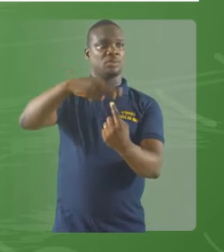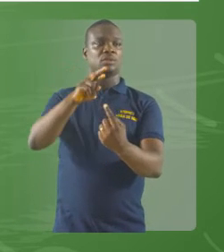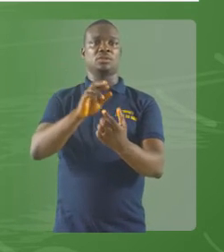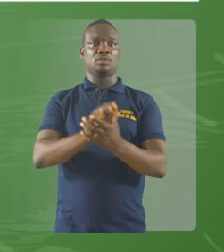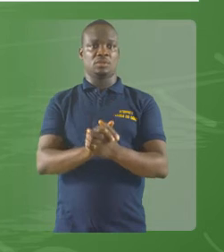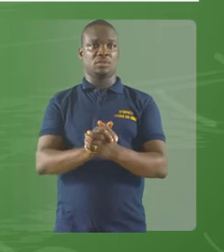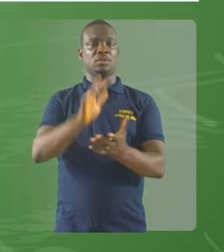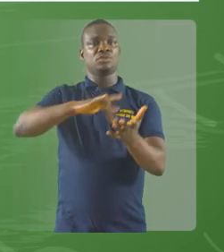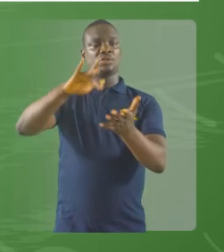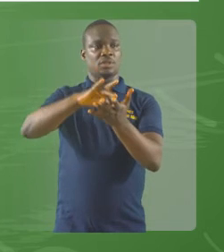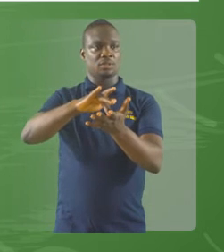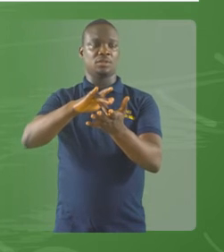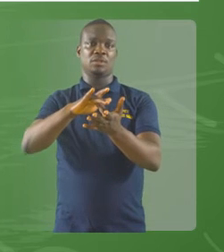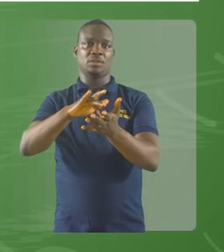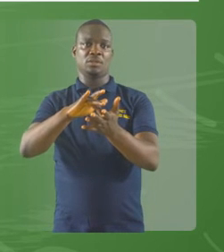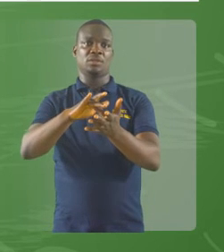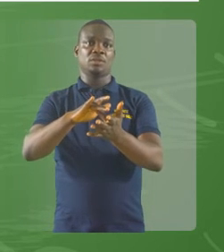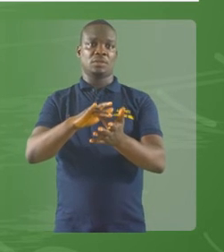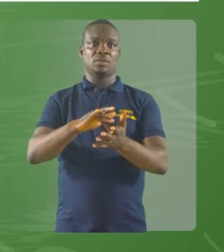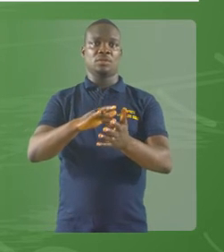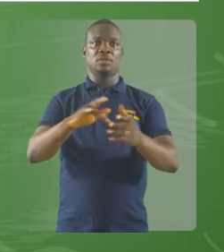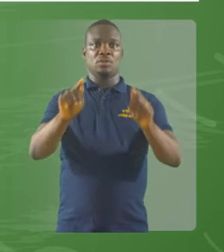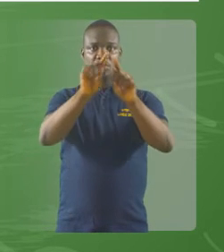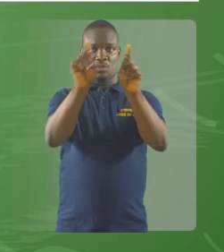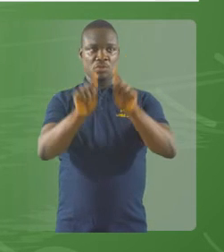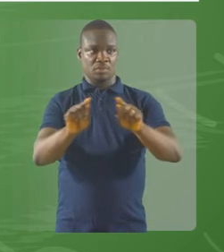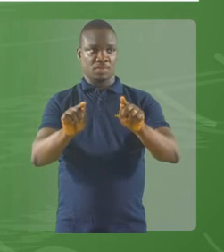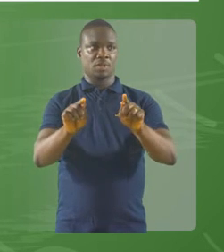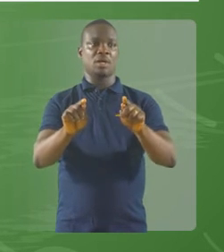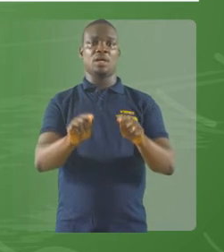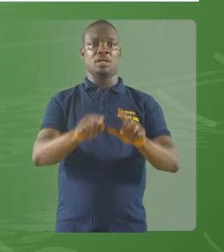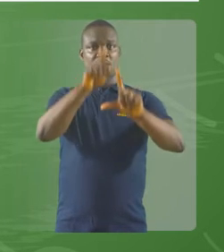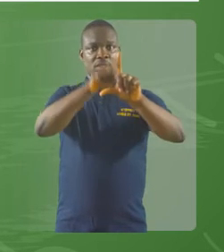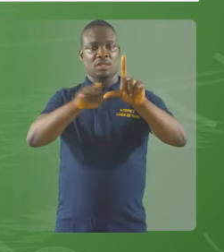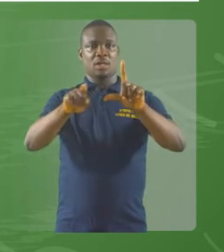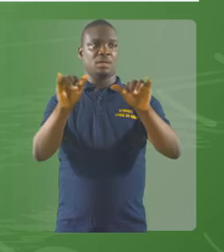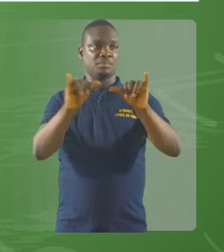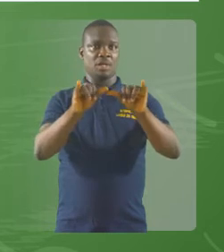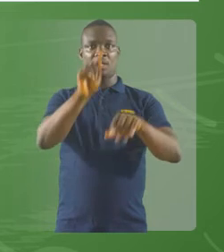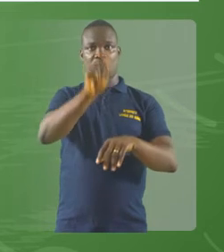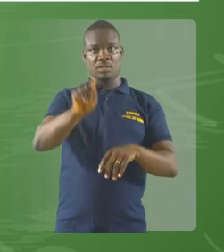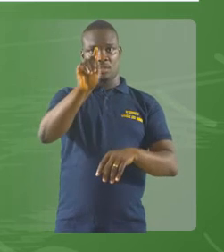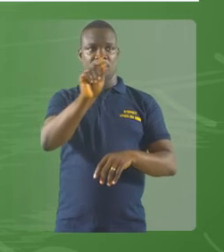La rotation de centre oméga est d'angle de mesure θ.